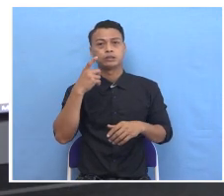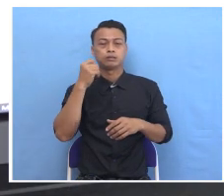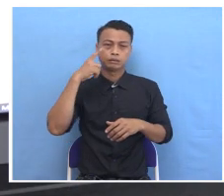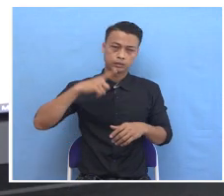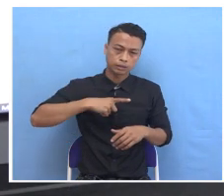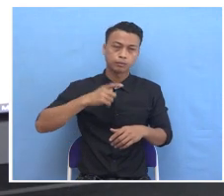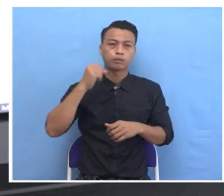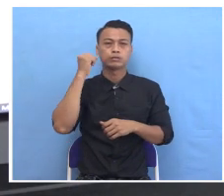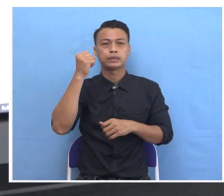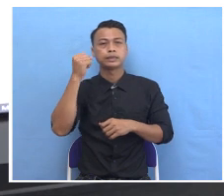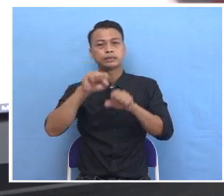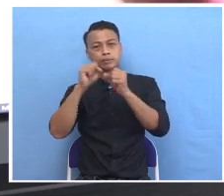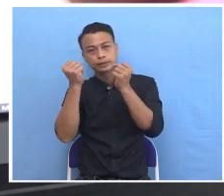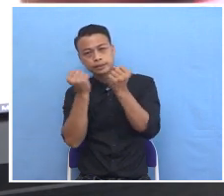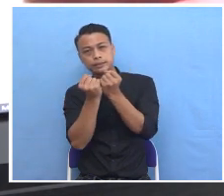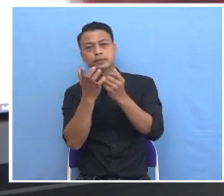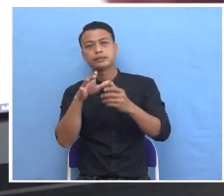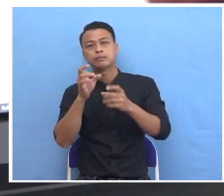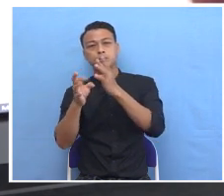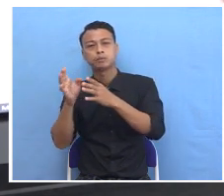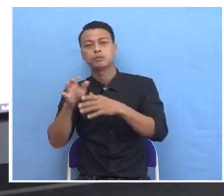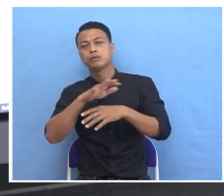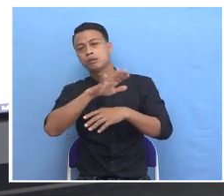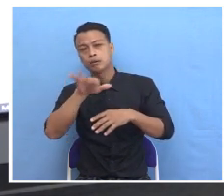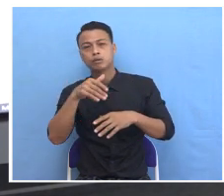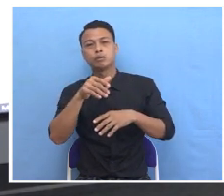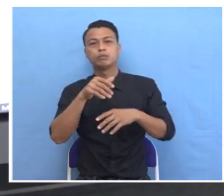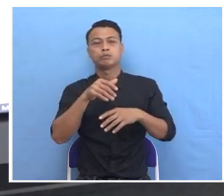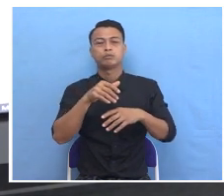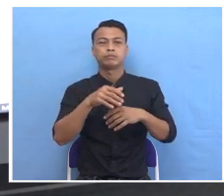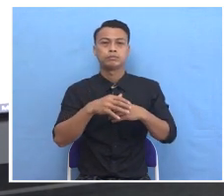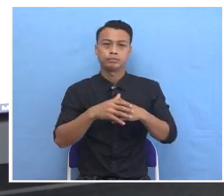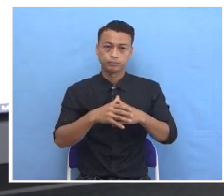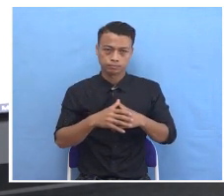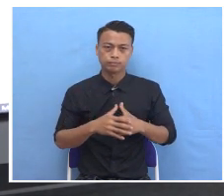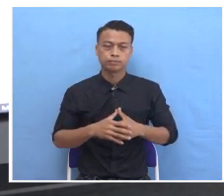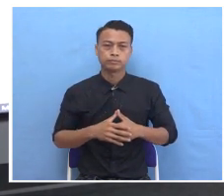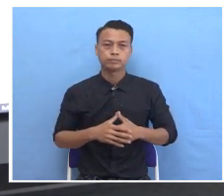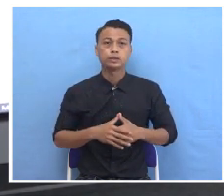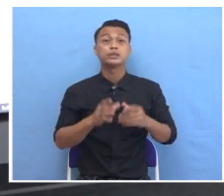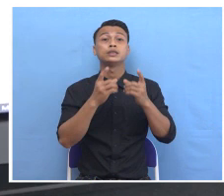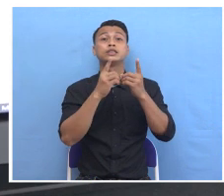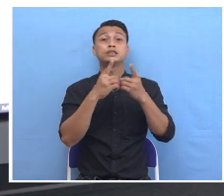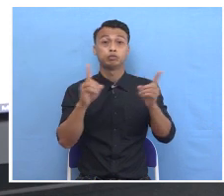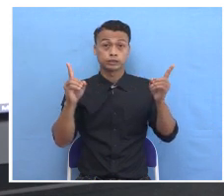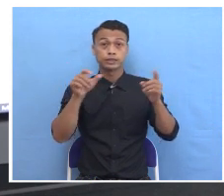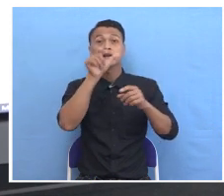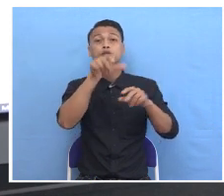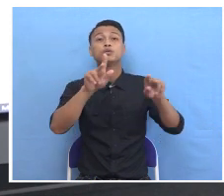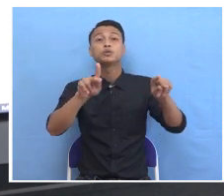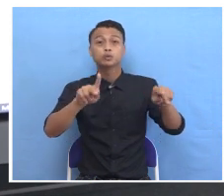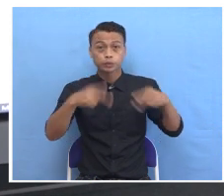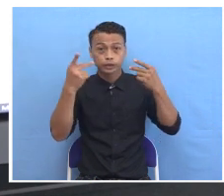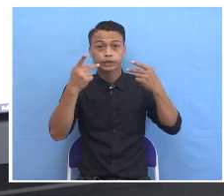ငံရေးပါတီတွေတိုင်းပြည်ကိုခေါင်းဆောင်ချမဲ့လူတွေပေါ့နော်ကျွန်တော်တို့ကဒီမိုကရေစီနဲ့လူ